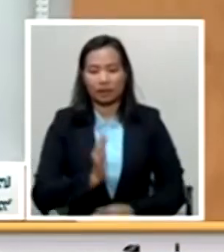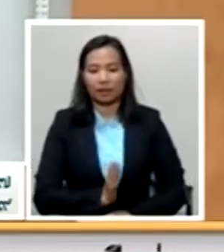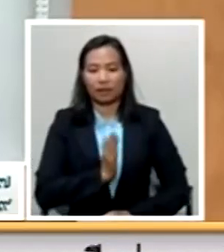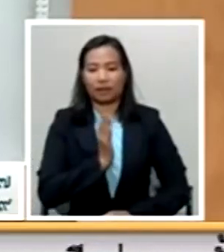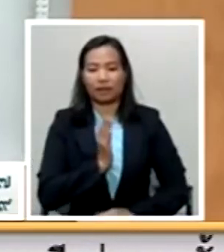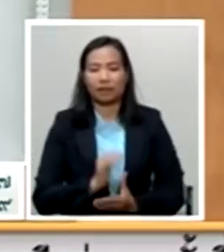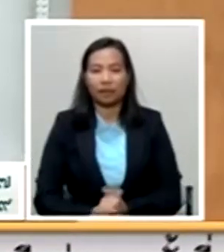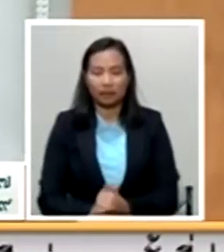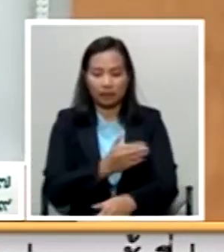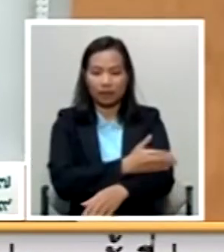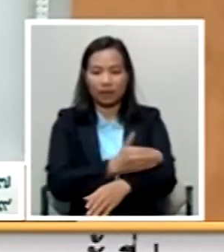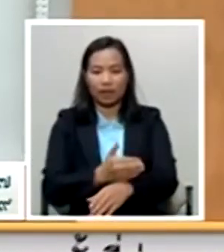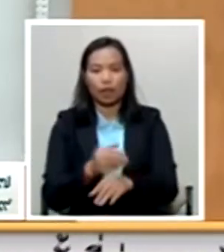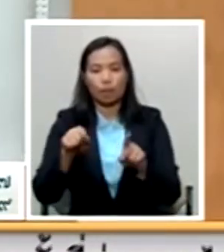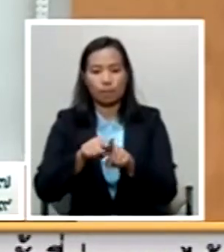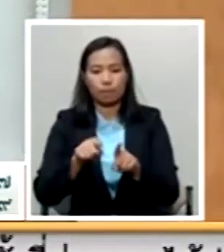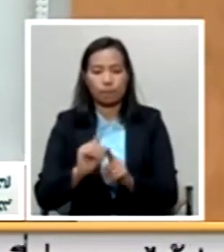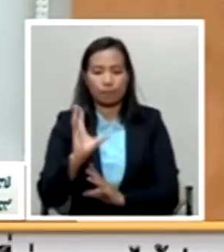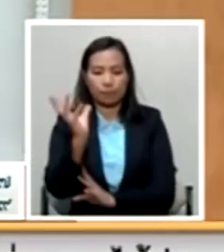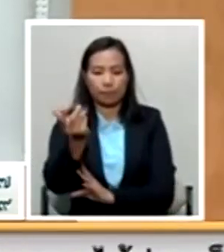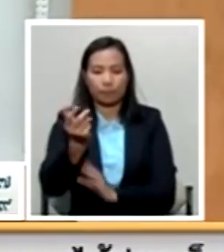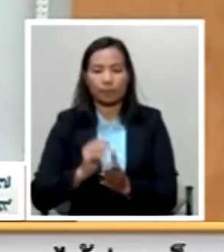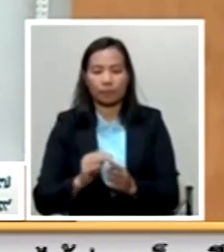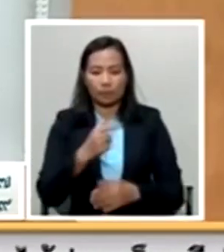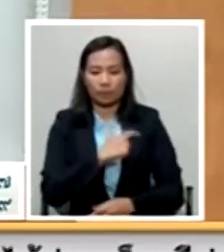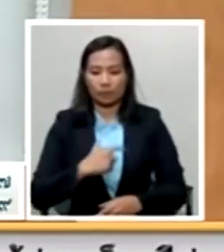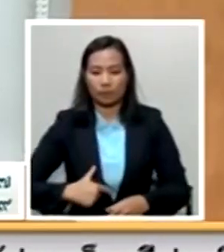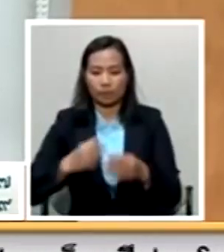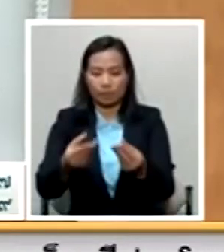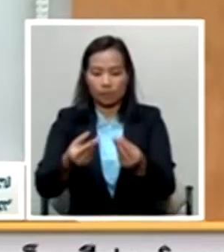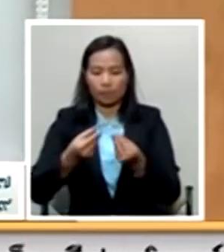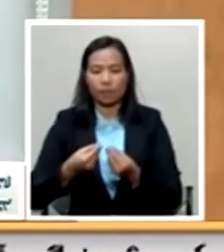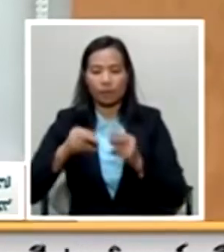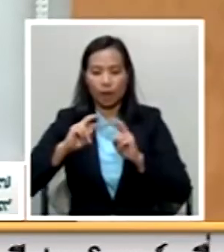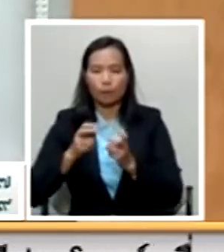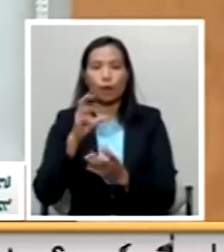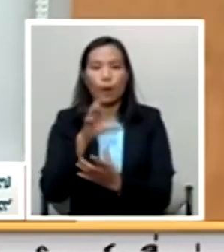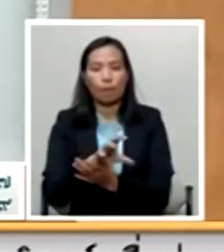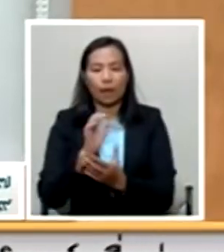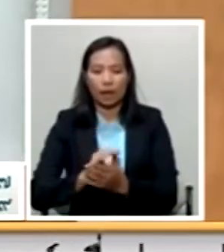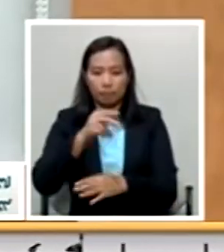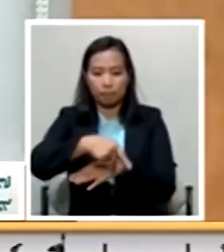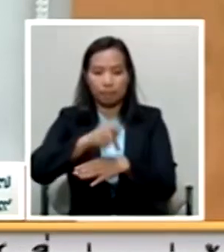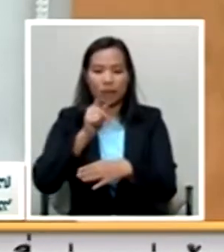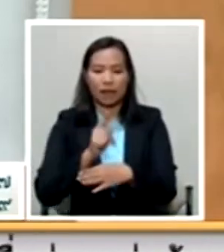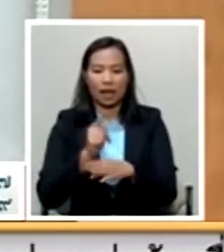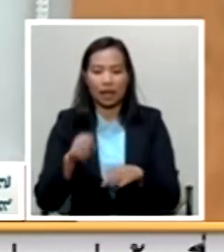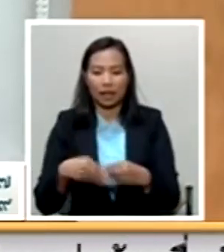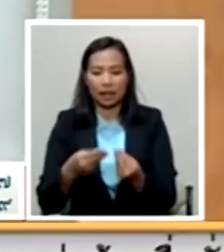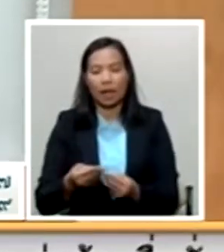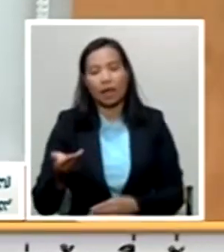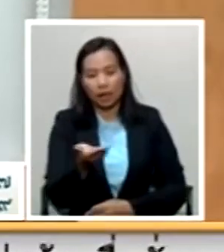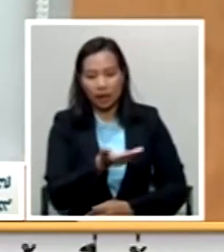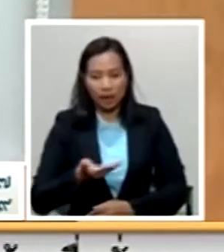หรือสากลนิยมหรือชุดพระราชทานอันนี้ก็เป็นข้อบังคับนะครับไม่ใช่ประธานออกก็เลยต้องขอร้องพวกเราว่